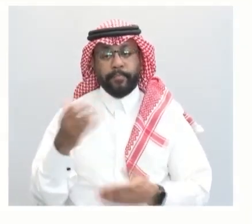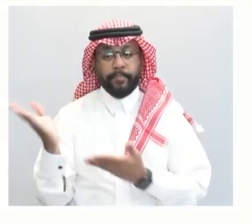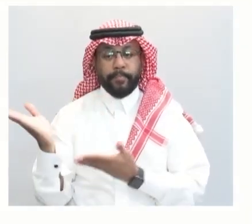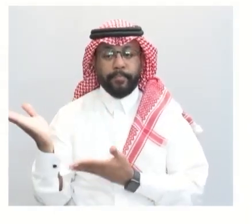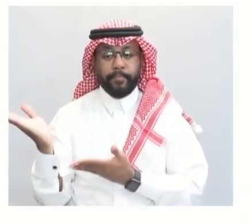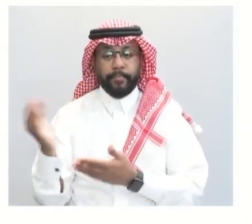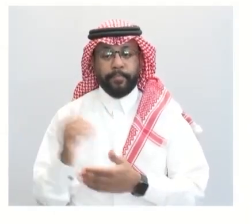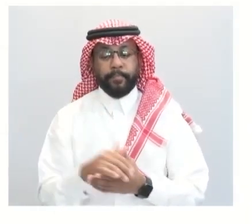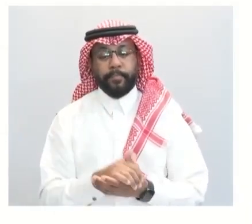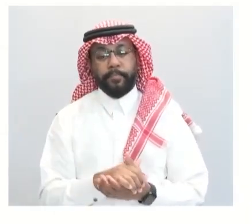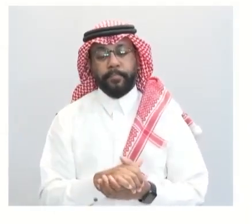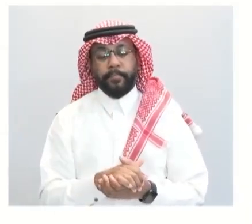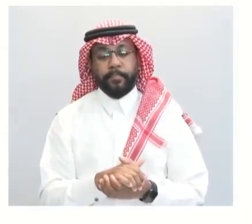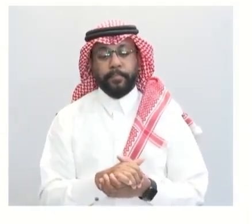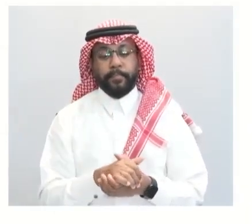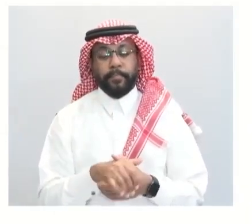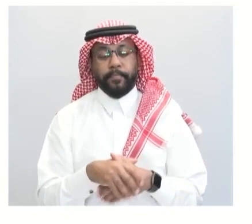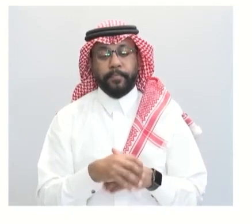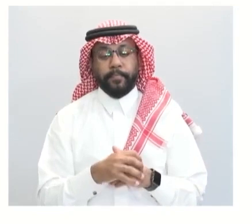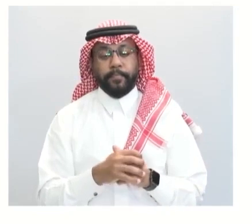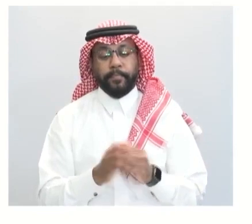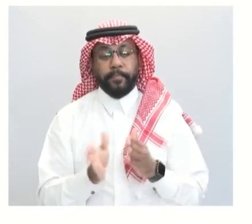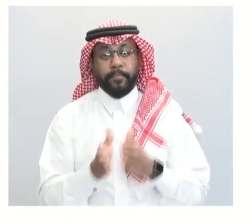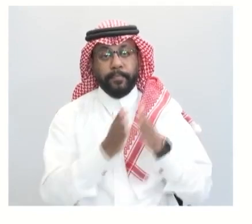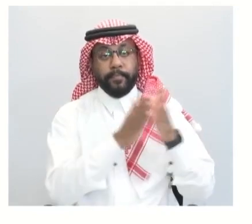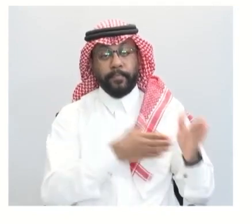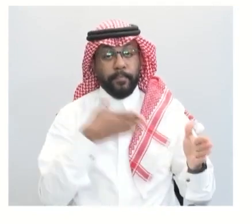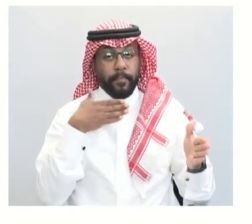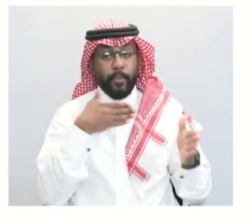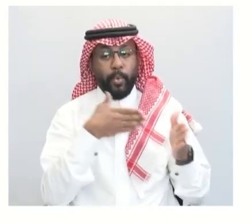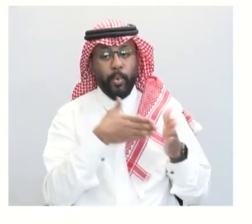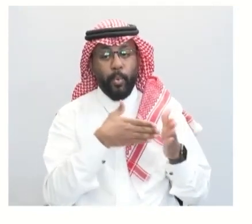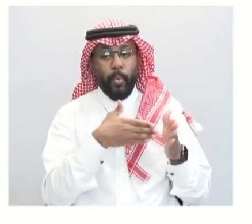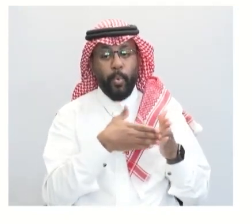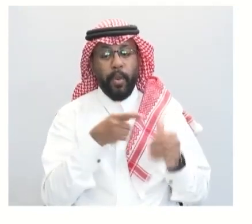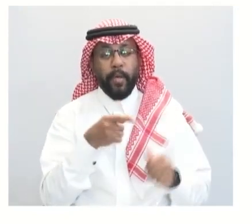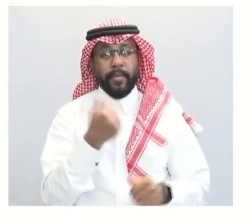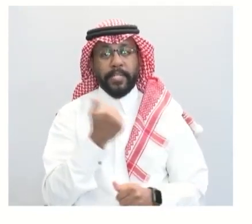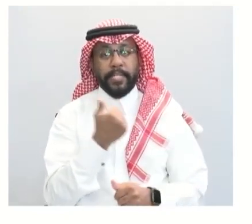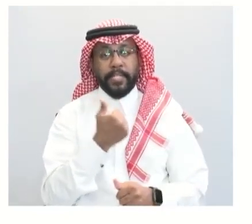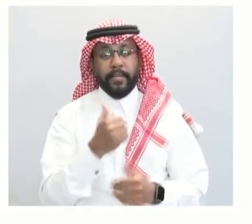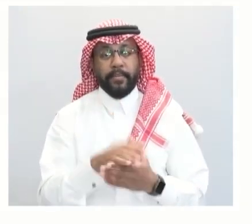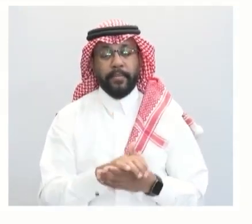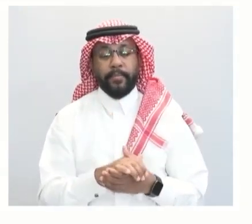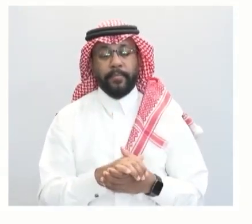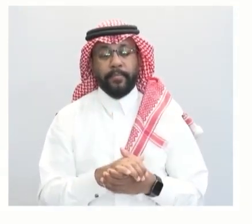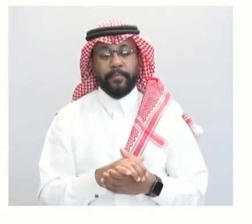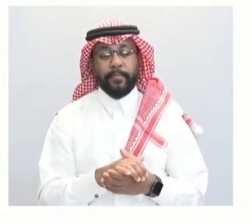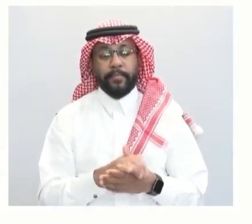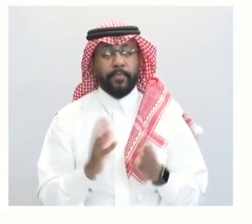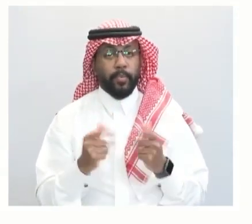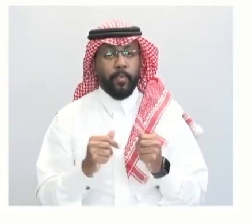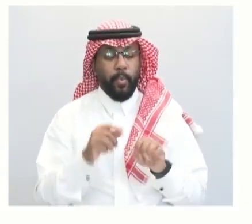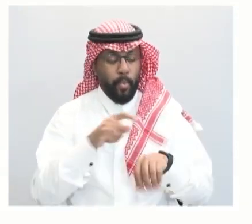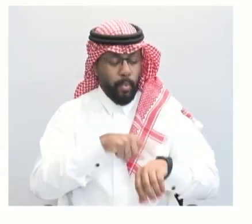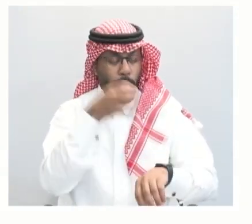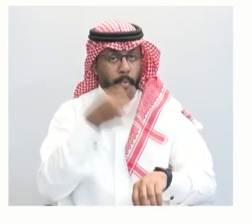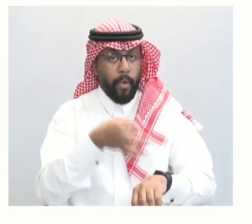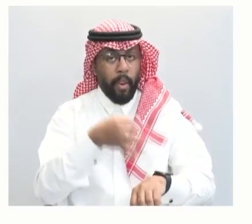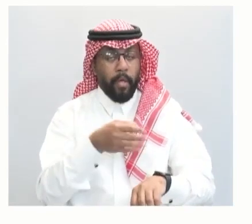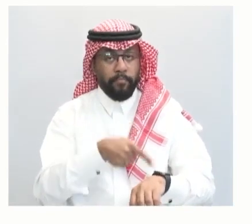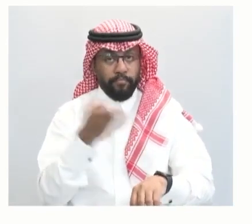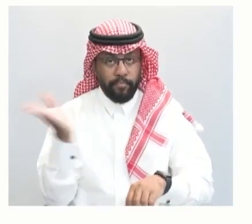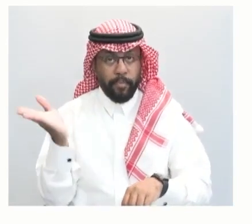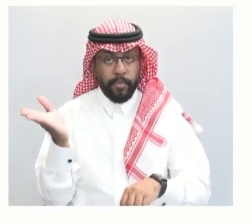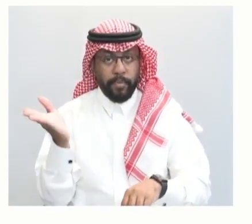الساعه التاسعه الان ننتقد الى التدريب السادس نريد ان نكتب الوقت الذي تشير اليه